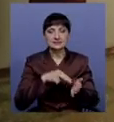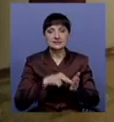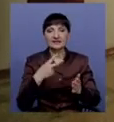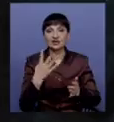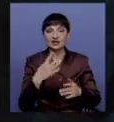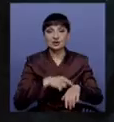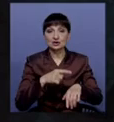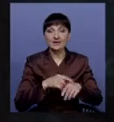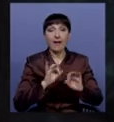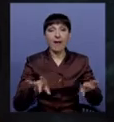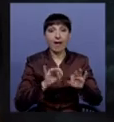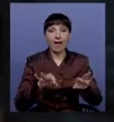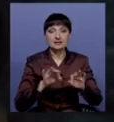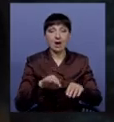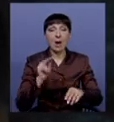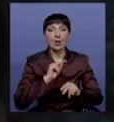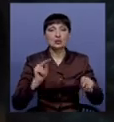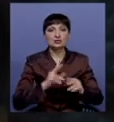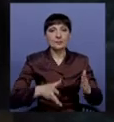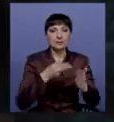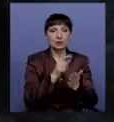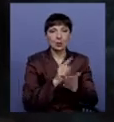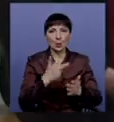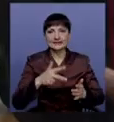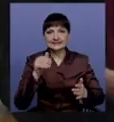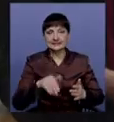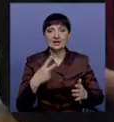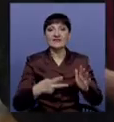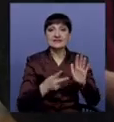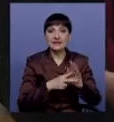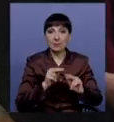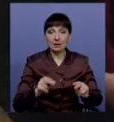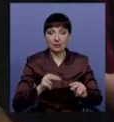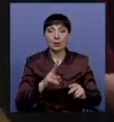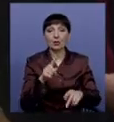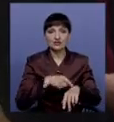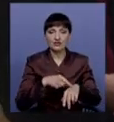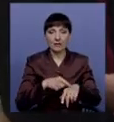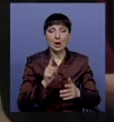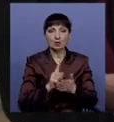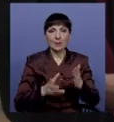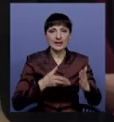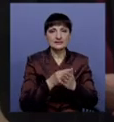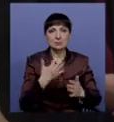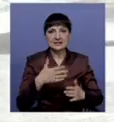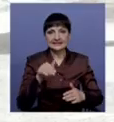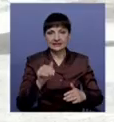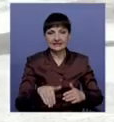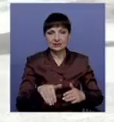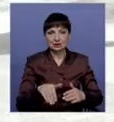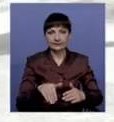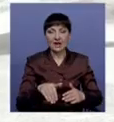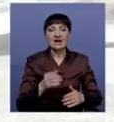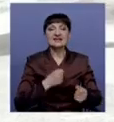24 часа лекции обходились учителям в 30 тысяч тенге. За 27 часов педагогам приходилось выкладывать как минимум 50 тысяч тенге.